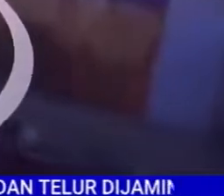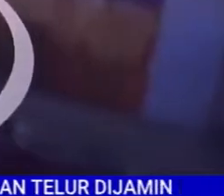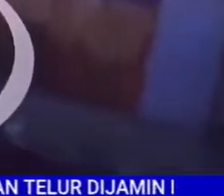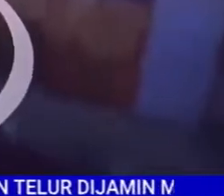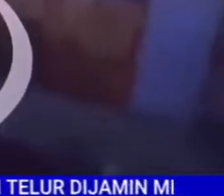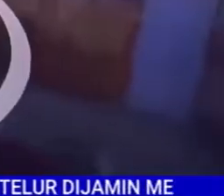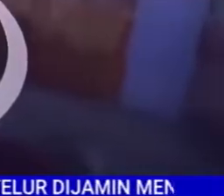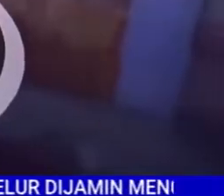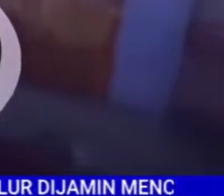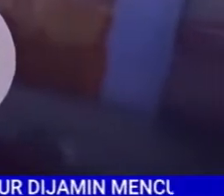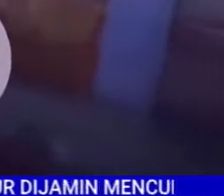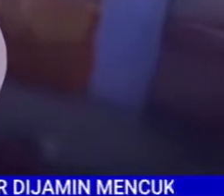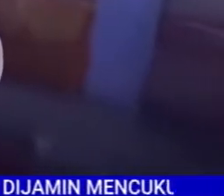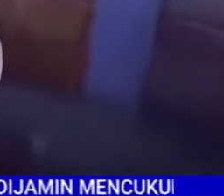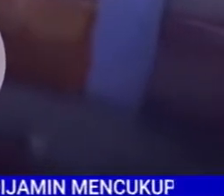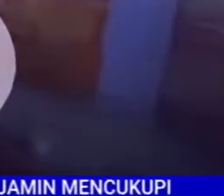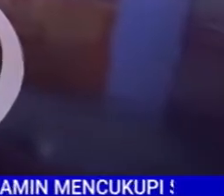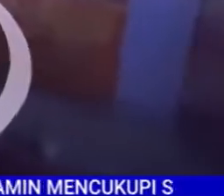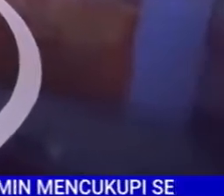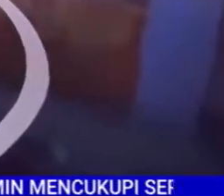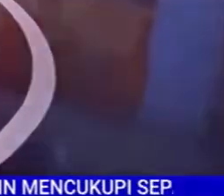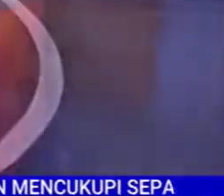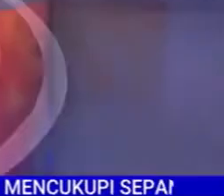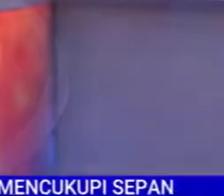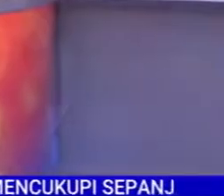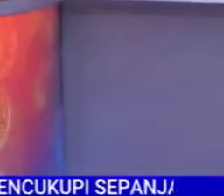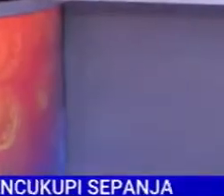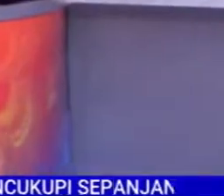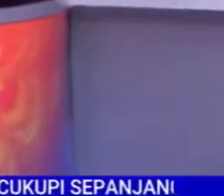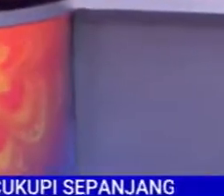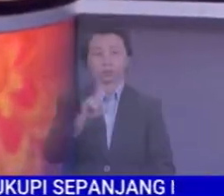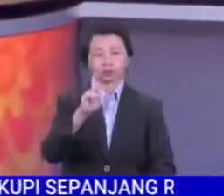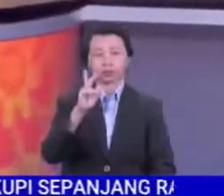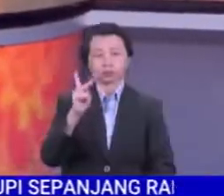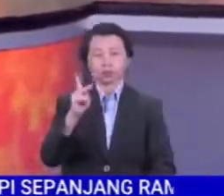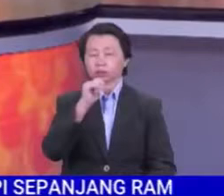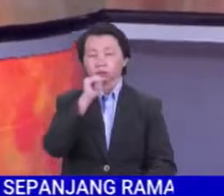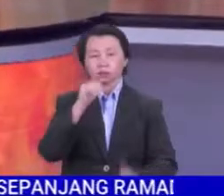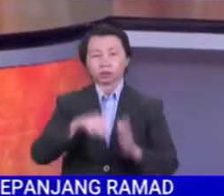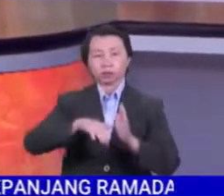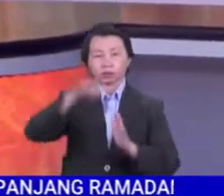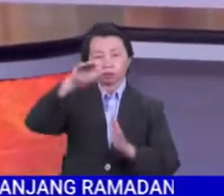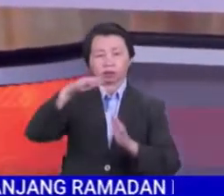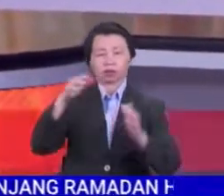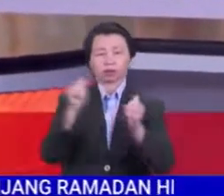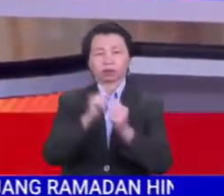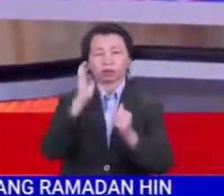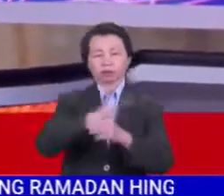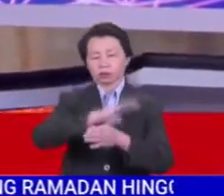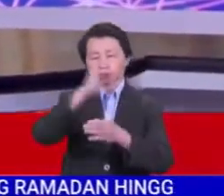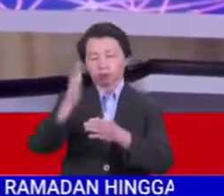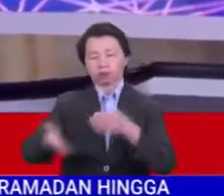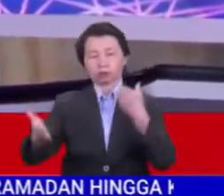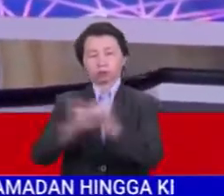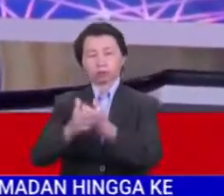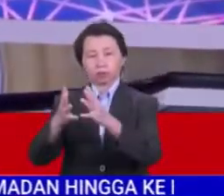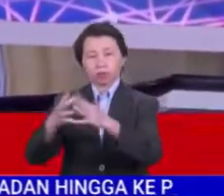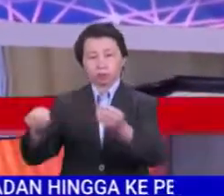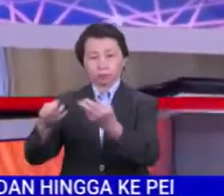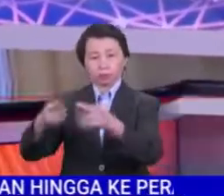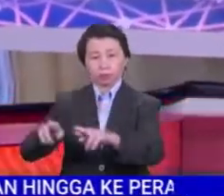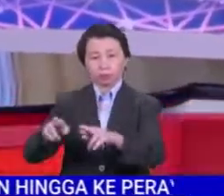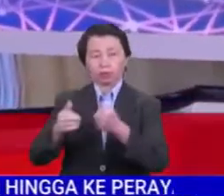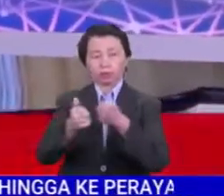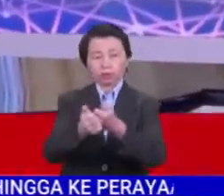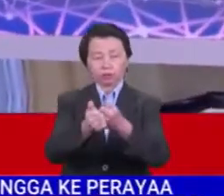Syarikat konsesi lebuh Raya di lembah Klang tidak akan dinaikkan dan kekal hingga tamat tempoh konsesi melalui langkah